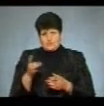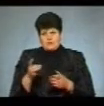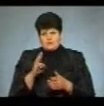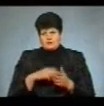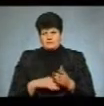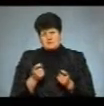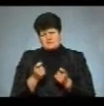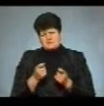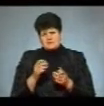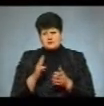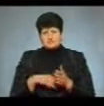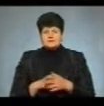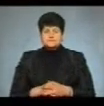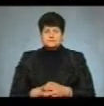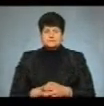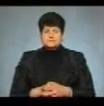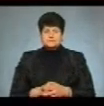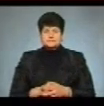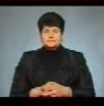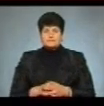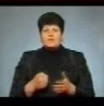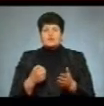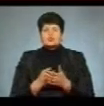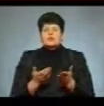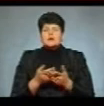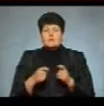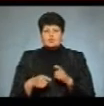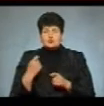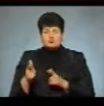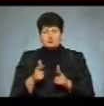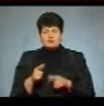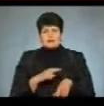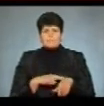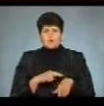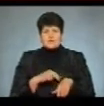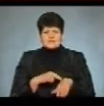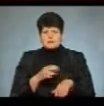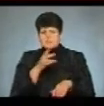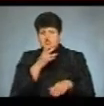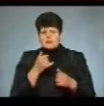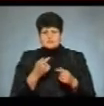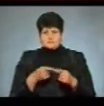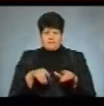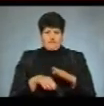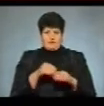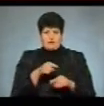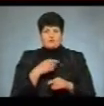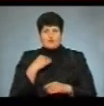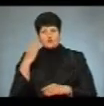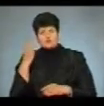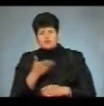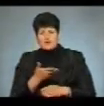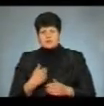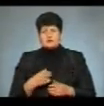незначні штрафи. А до яких порушень готуєте поліцейських під час вже виборів, під час голосування?